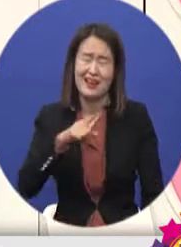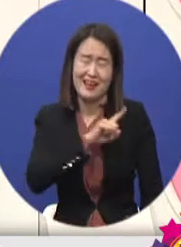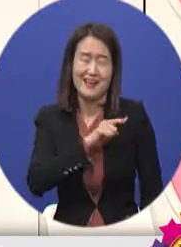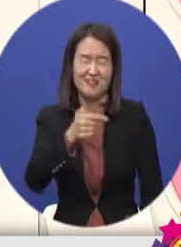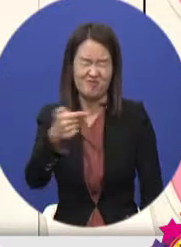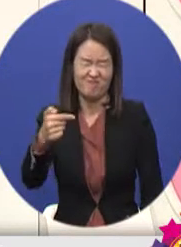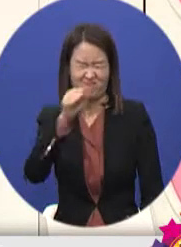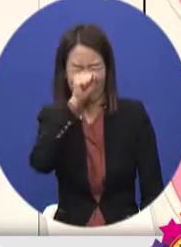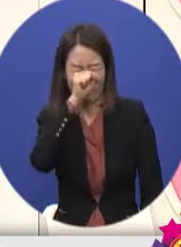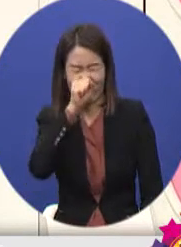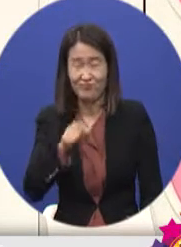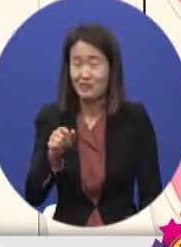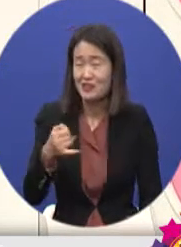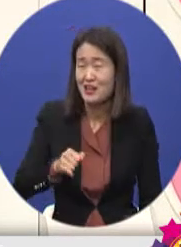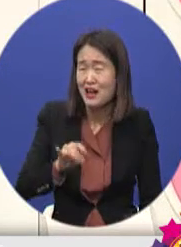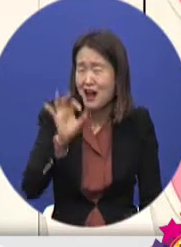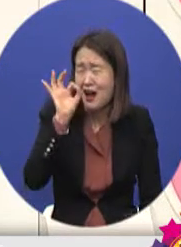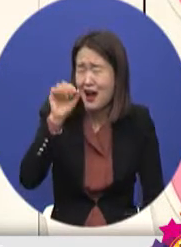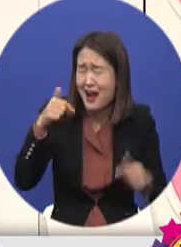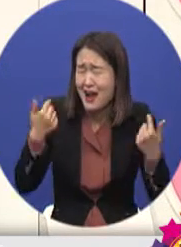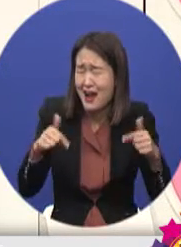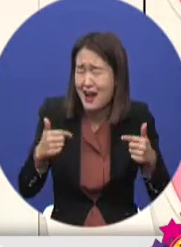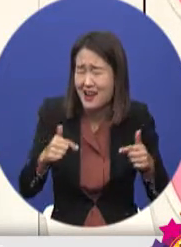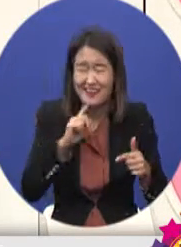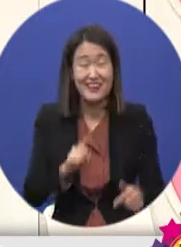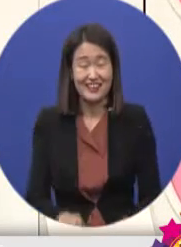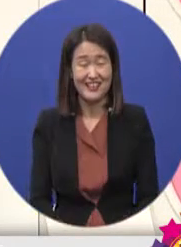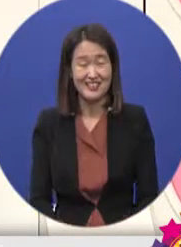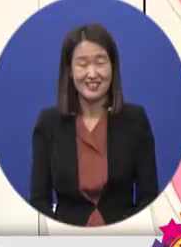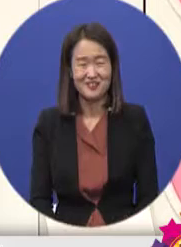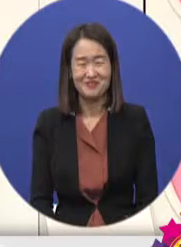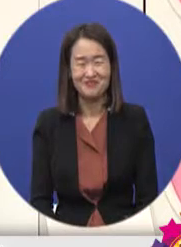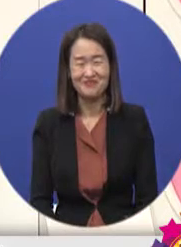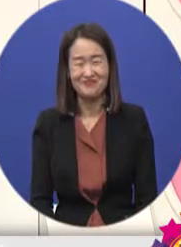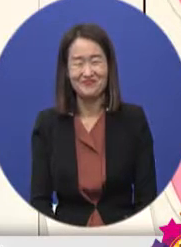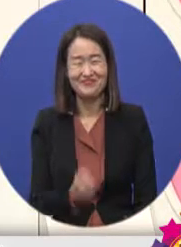제일이다. 막내가 보고 싶고 항시 보고 싶고 근데